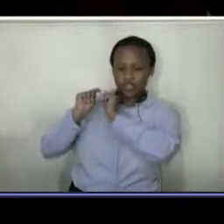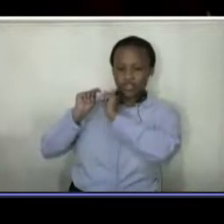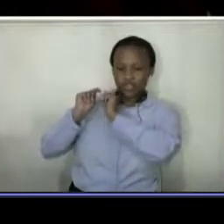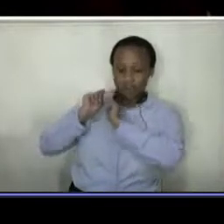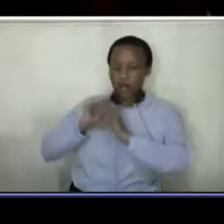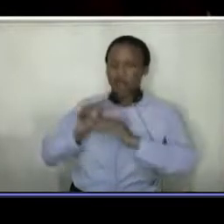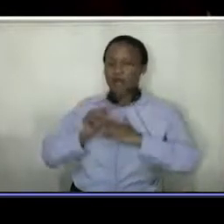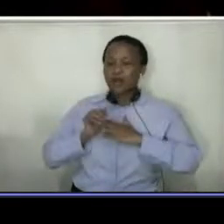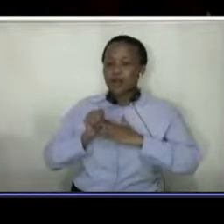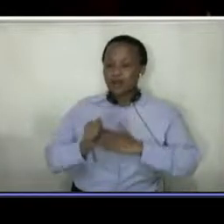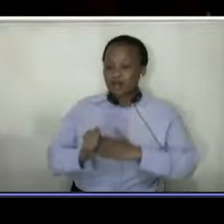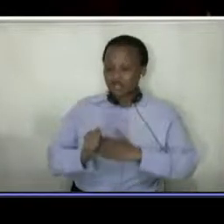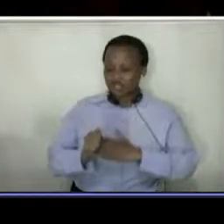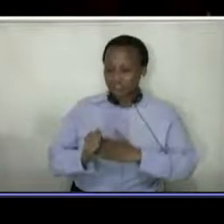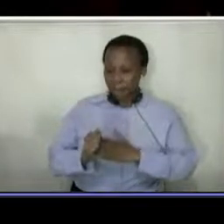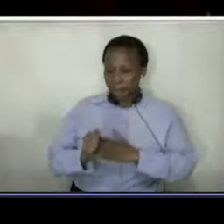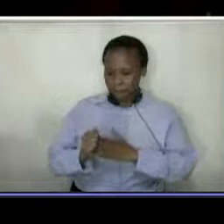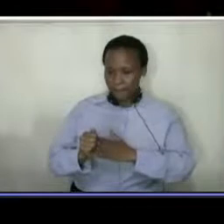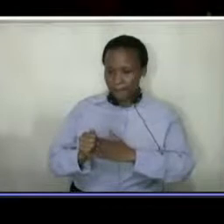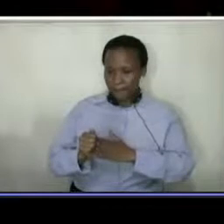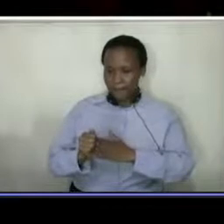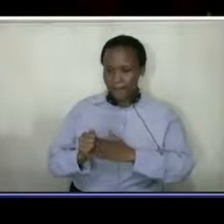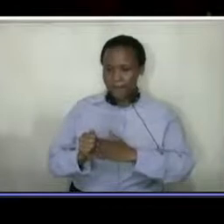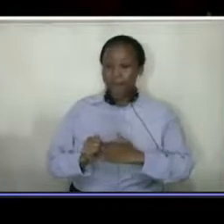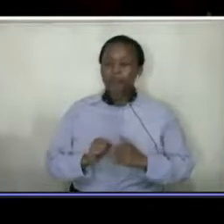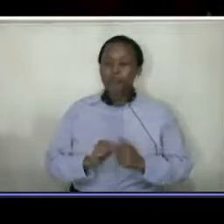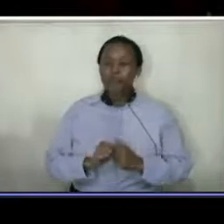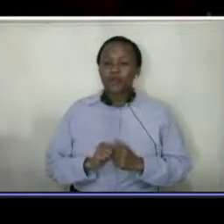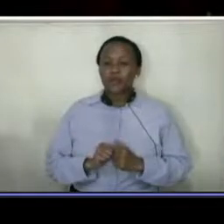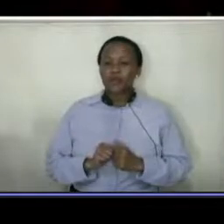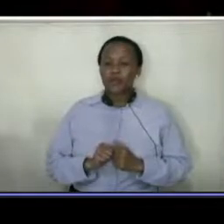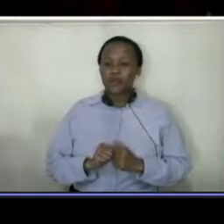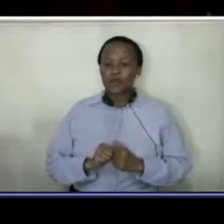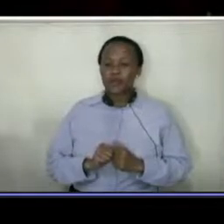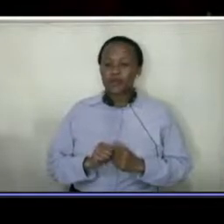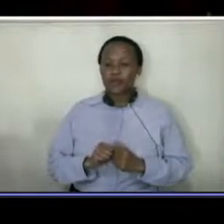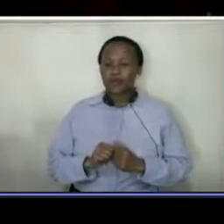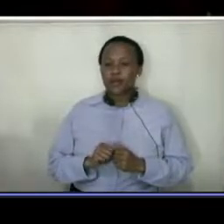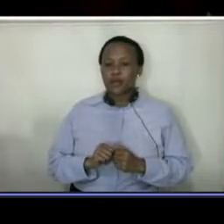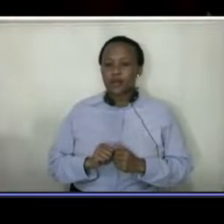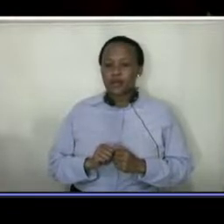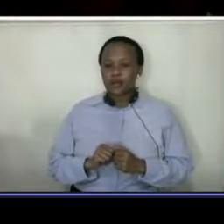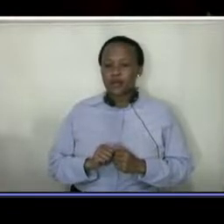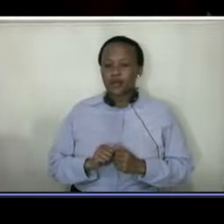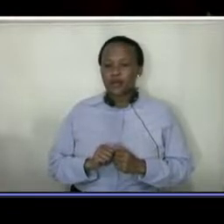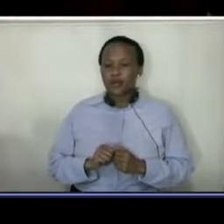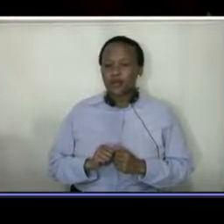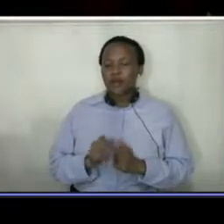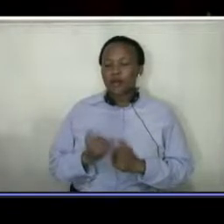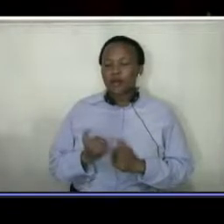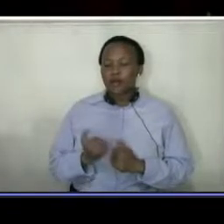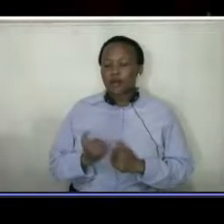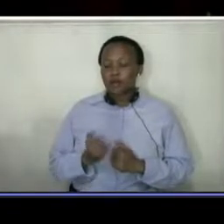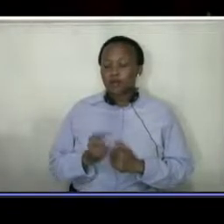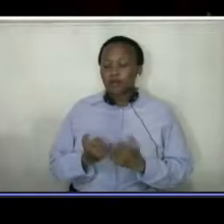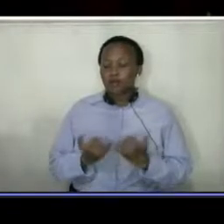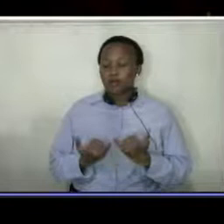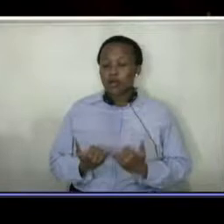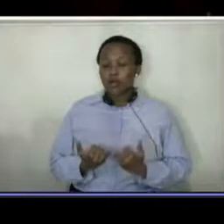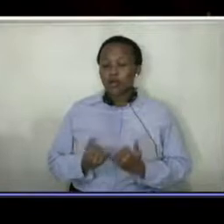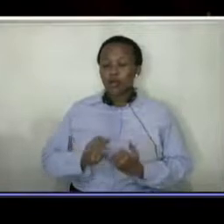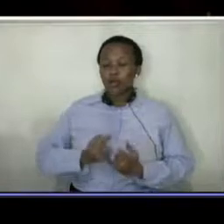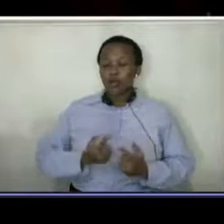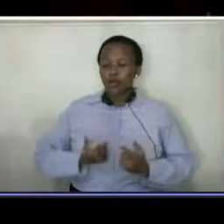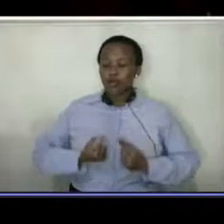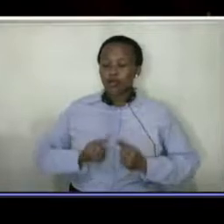ngokubambisana no-SALGA, IEC and other government departments and institutions of higher learning izokuthatha lokhu ikwenze kuba